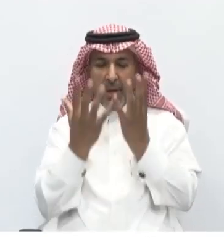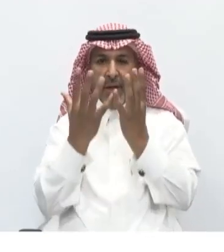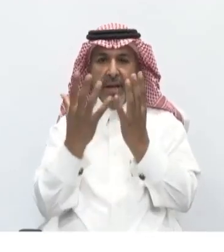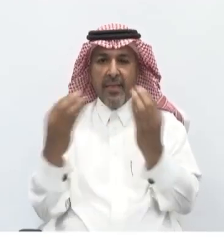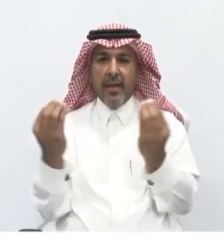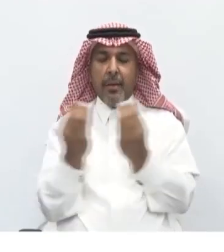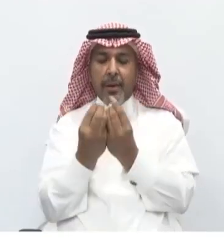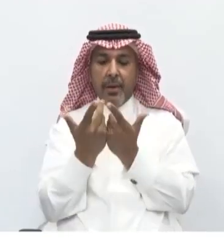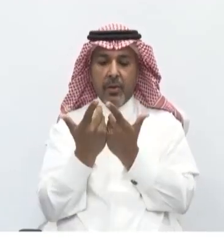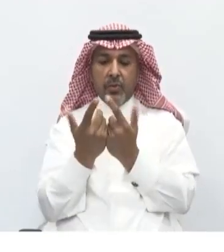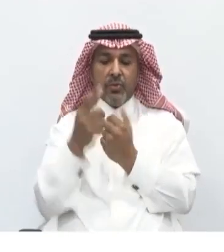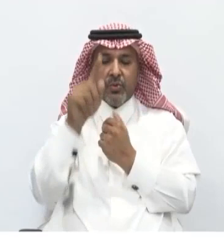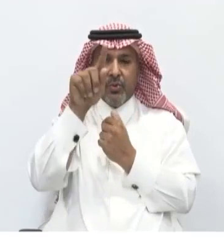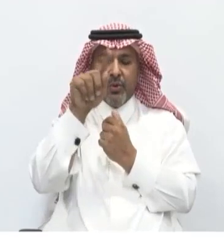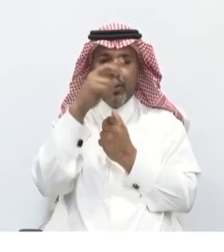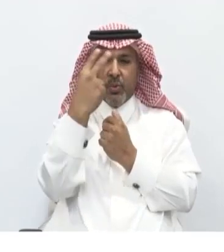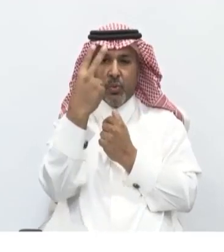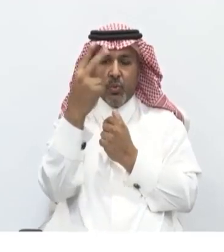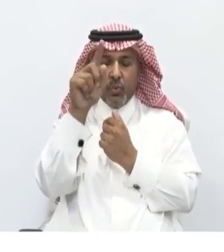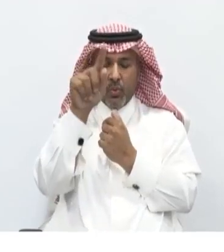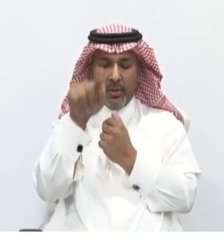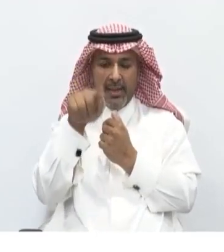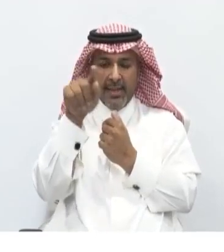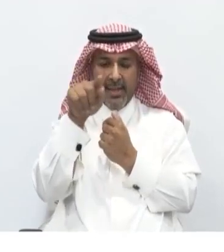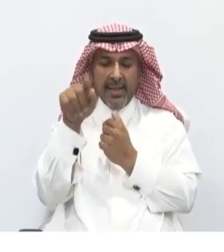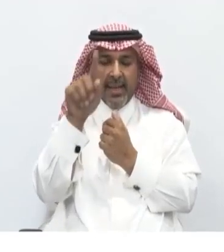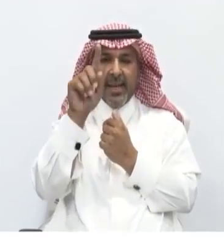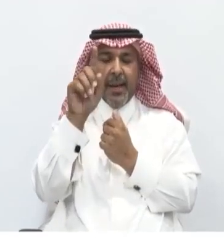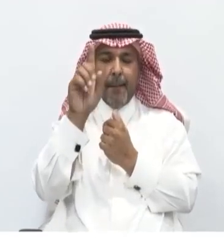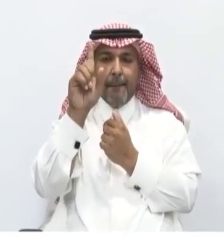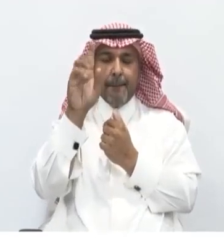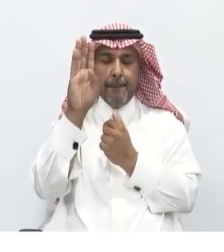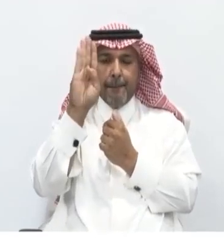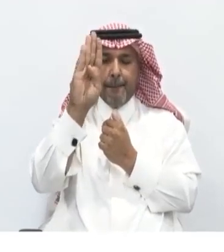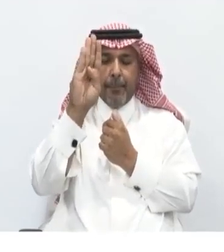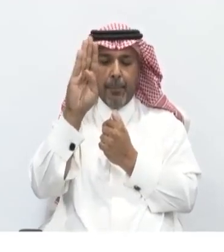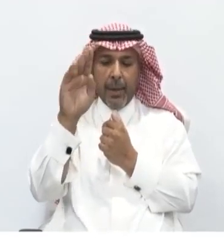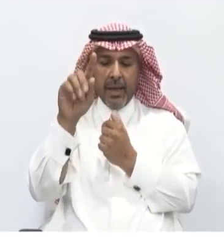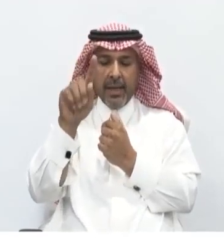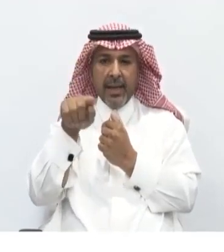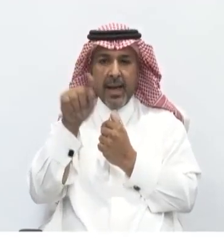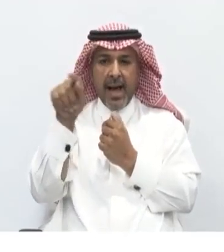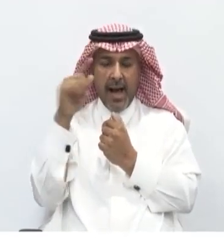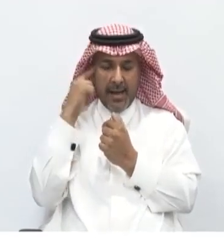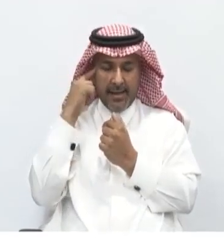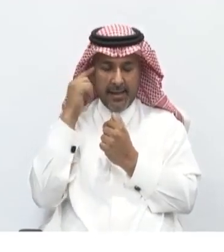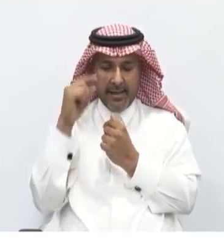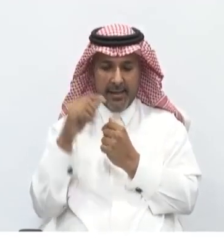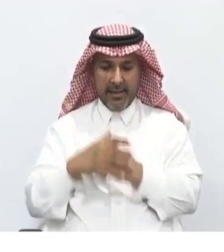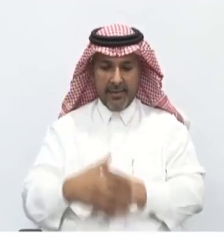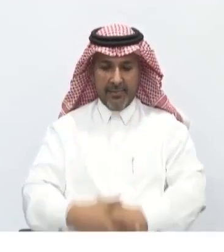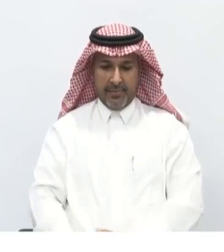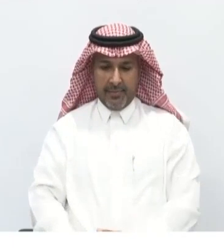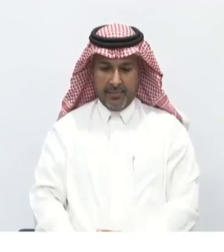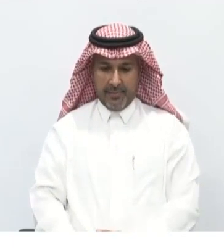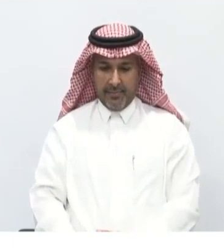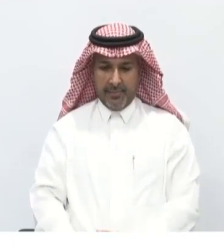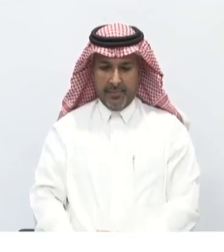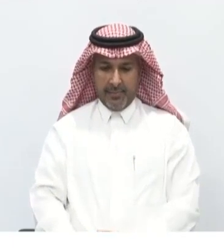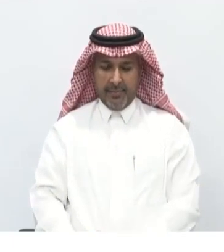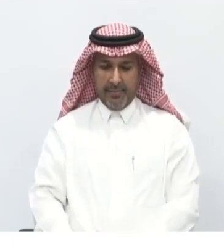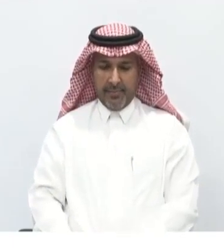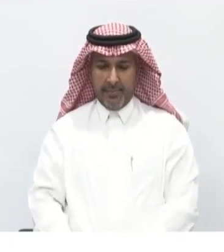الوزن لابد ان نضرب بالمعاملات في اثنين حتى يقوم نقوم بالوزن فنلاحظ هنا البروم اثنين